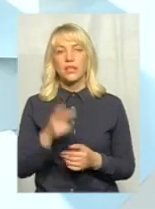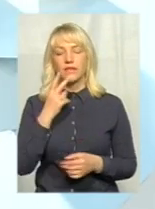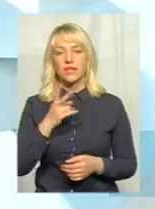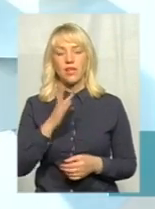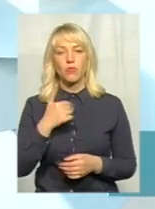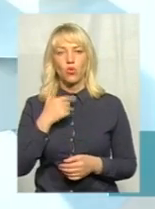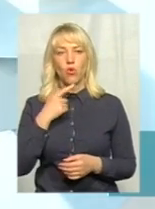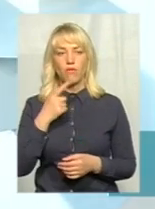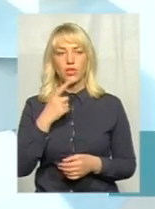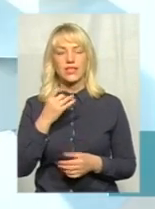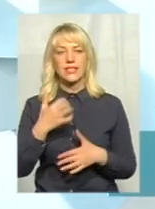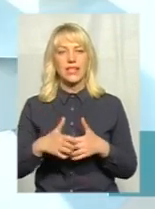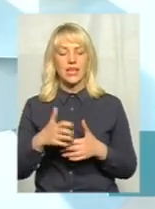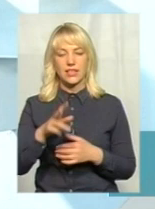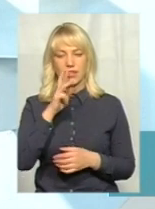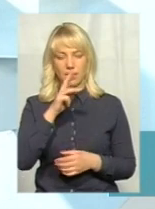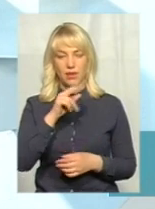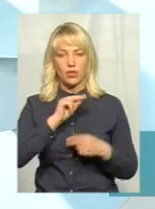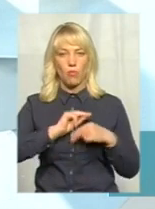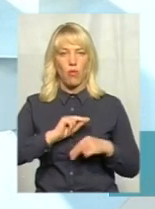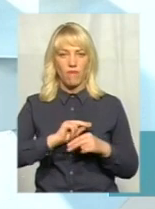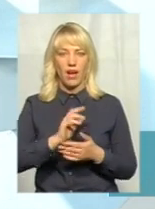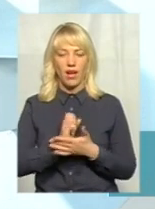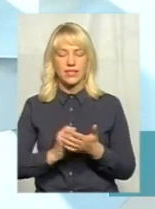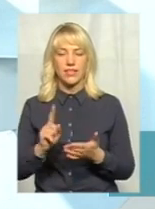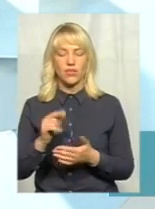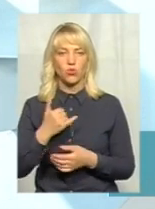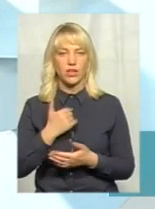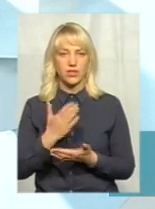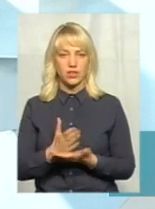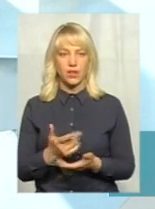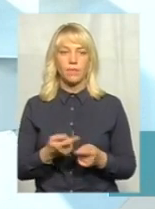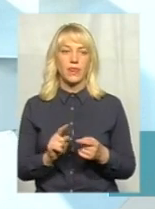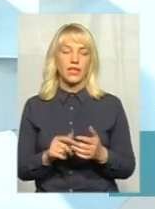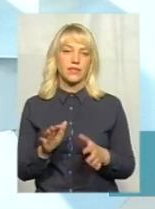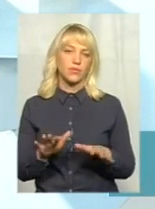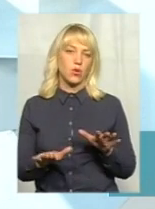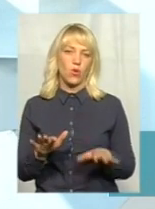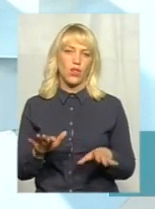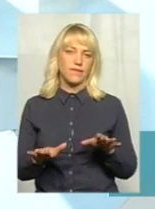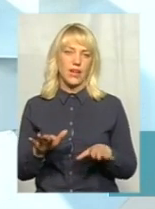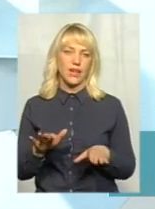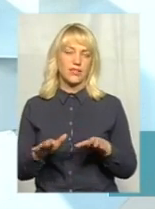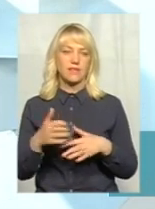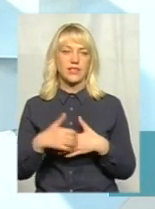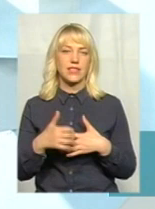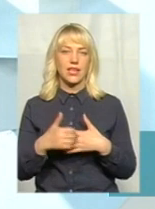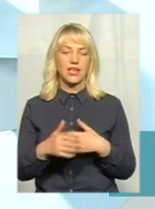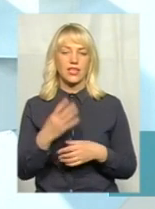середню зарплату по вакансіях, які у нас є. Вона, по суті, коливається, скажімо так, середня,